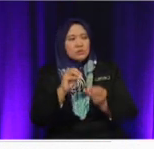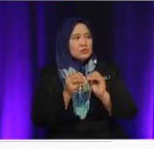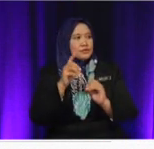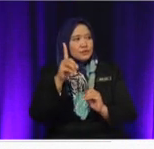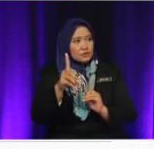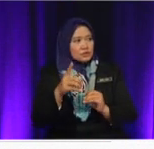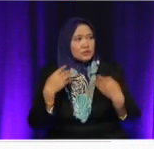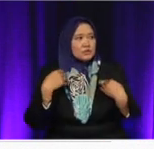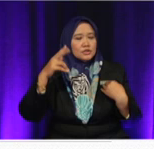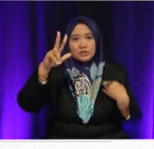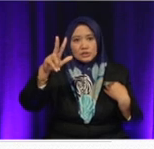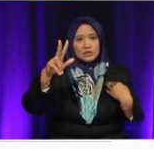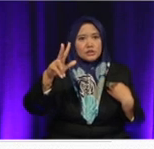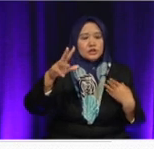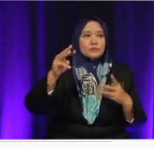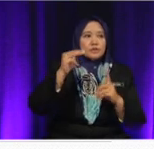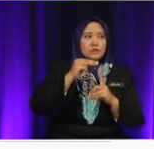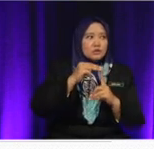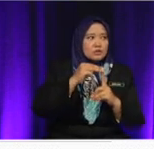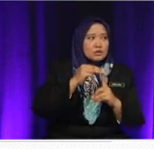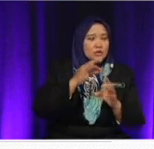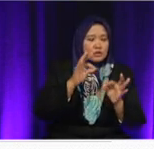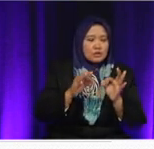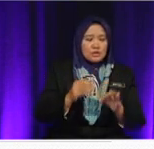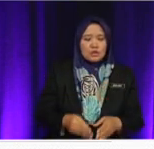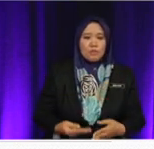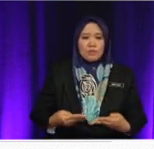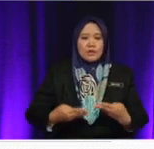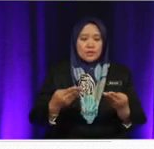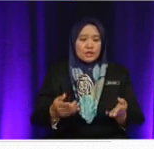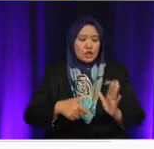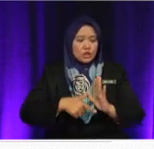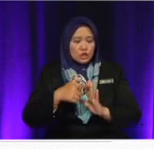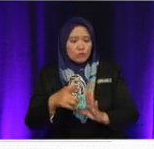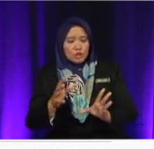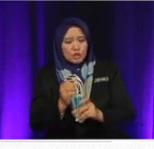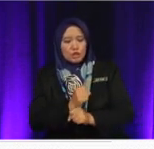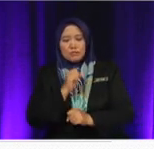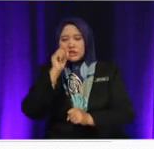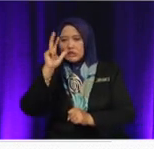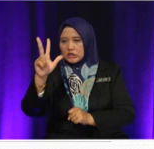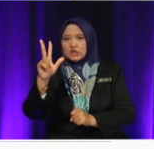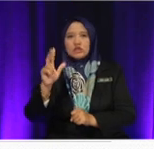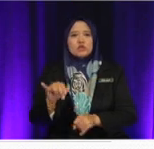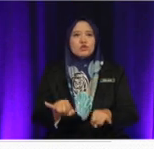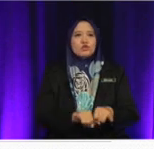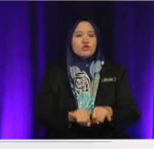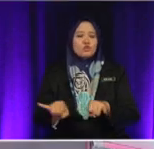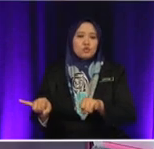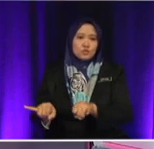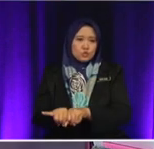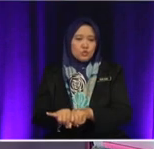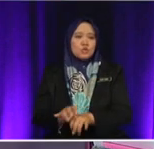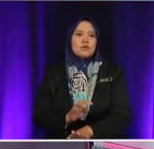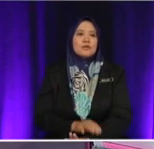lebih, dia tetap 3 markah juga. Tetap 3, cikgu. Bagi lebih pun 3 markah juga. Okey, untuk jalan selamat je, takut yang satu mungkin salah. Betul. Boleh